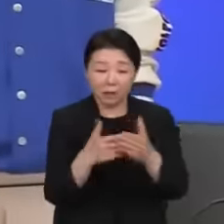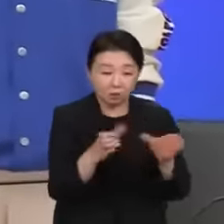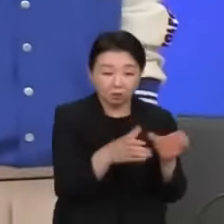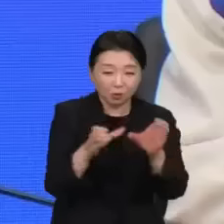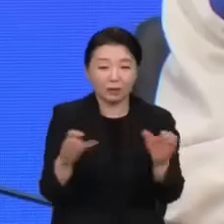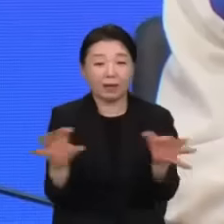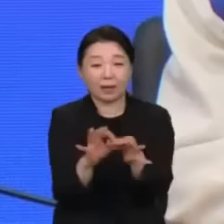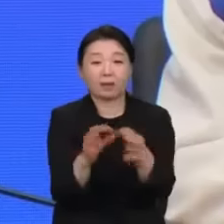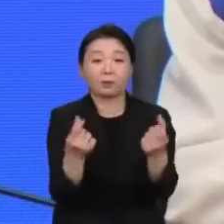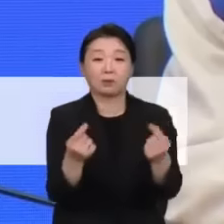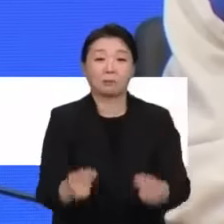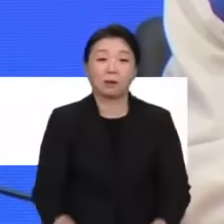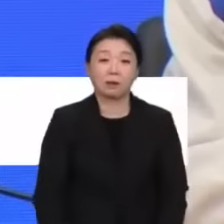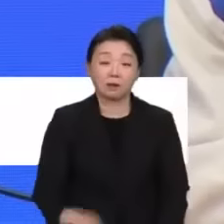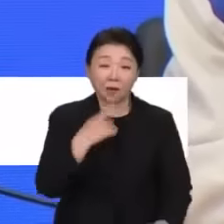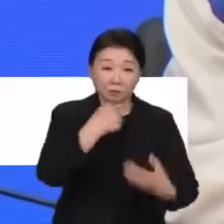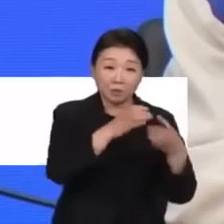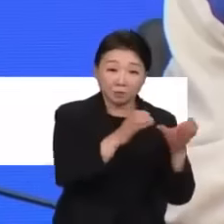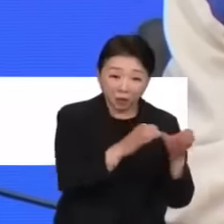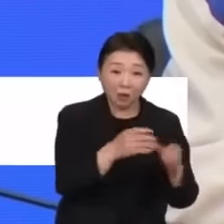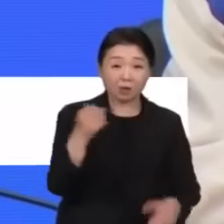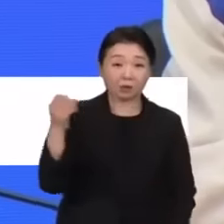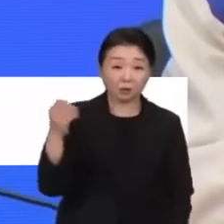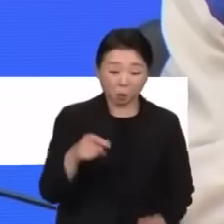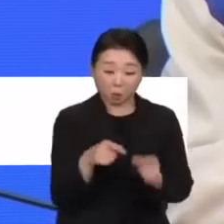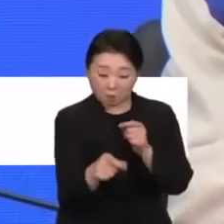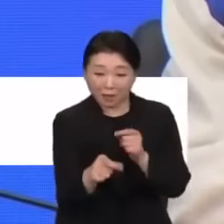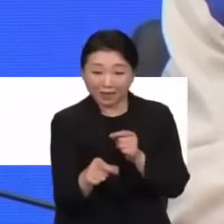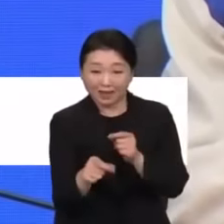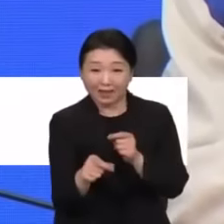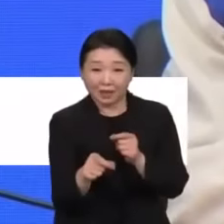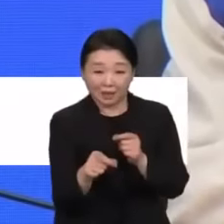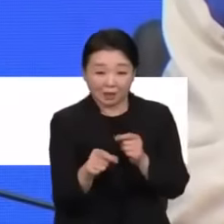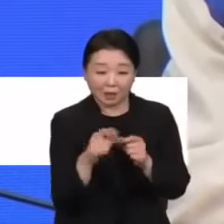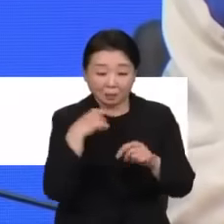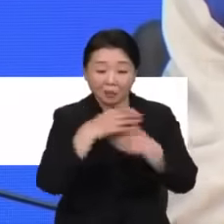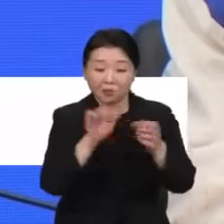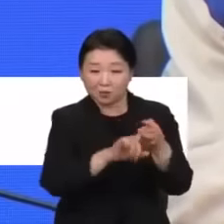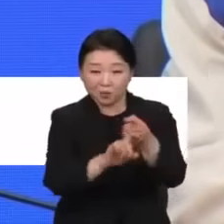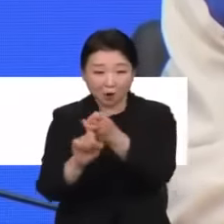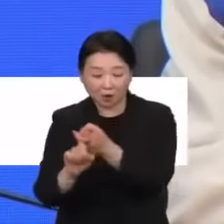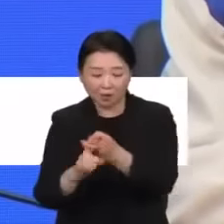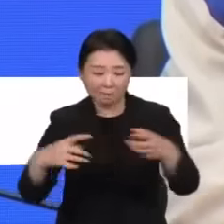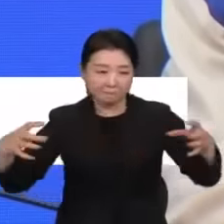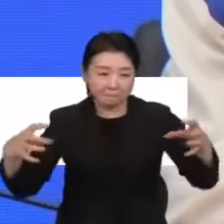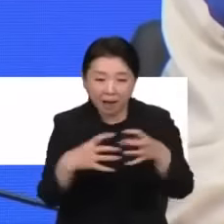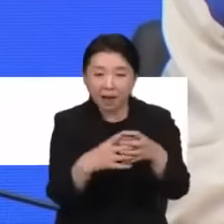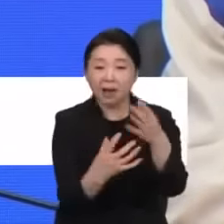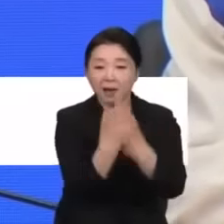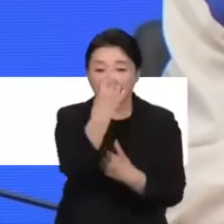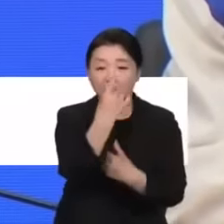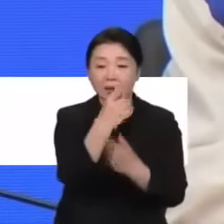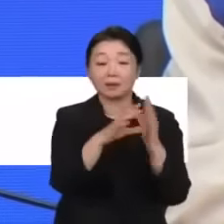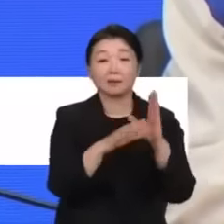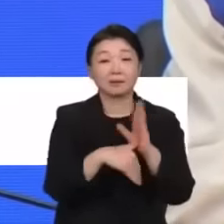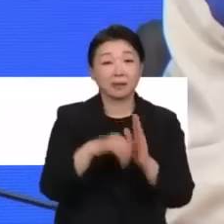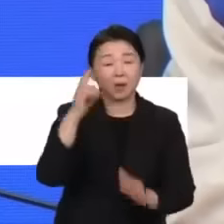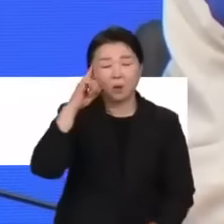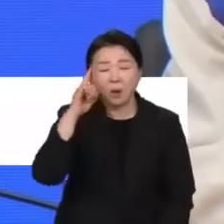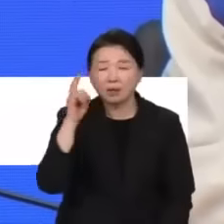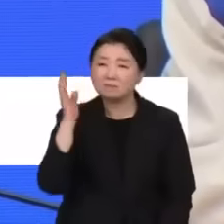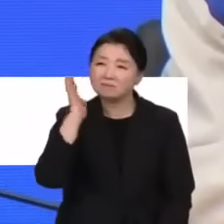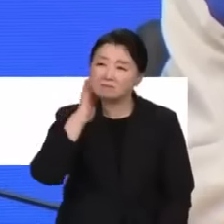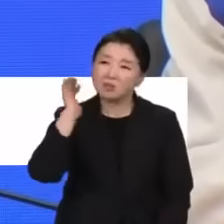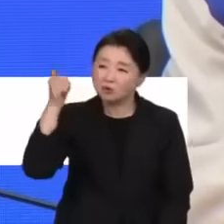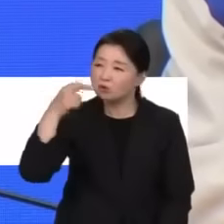강조했습니다. 더불어민주당과 우리 더불어민주연합이 손을 잡고 하나가 될 때 집권당의 횡포를